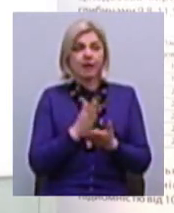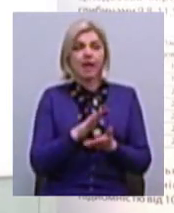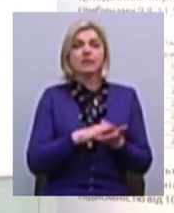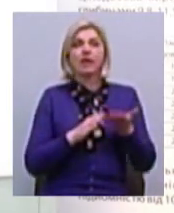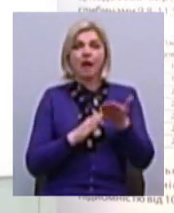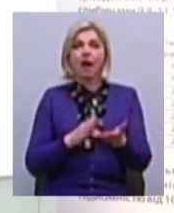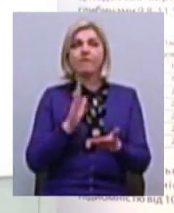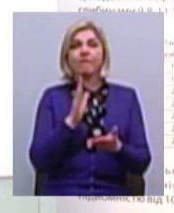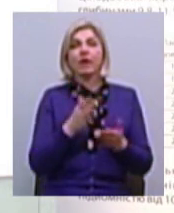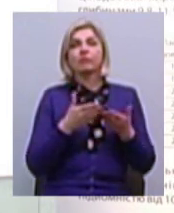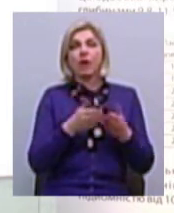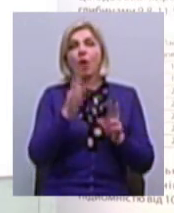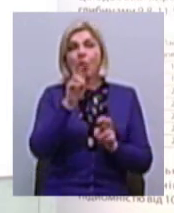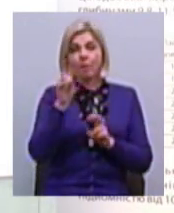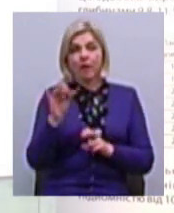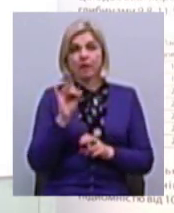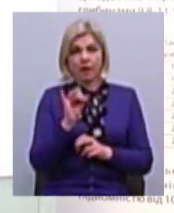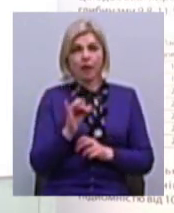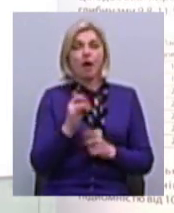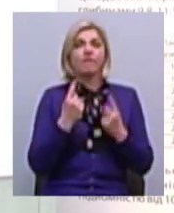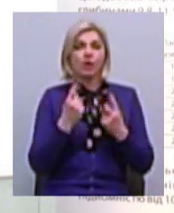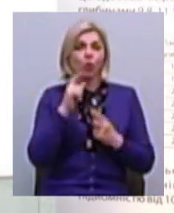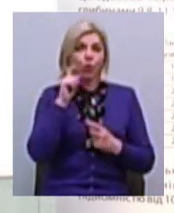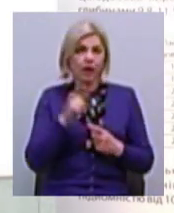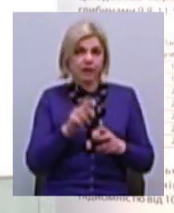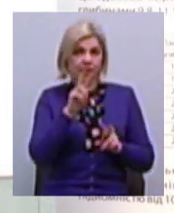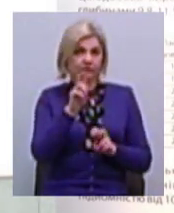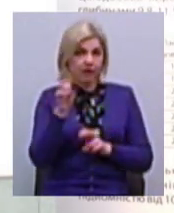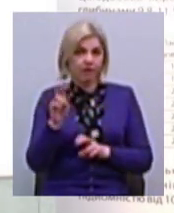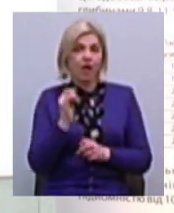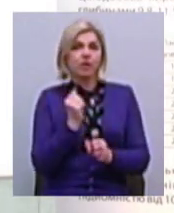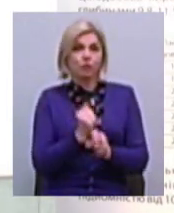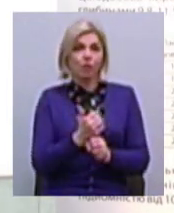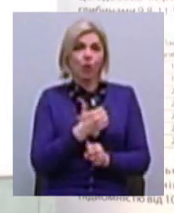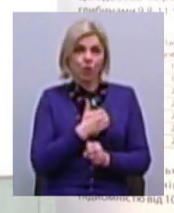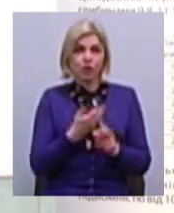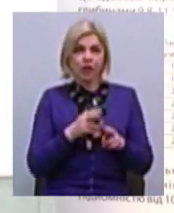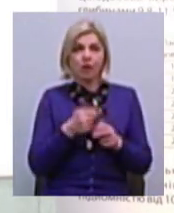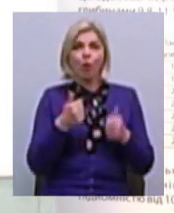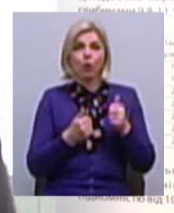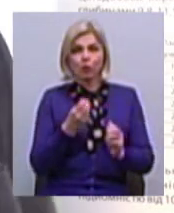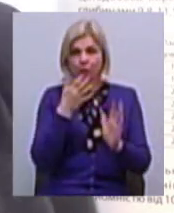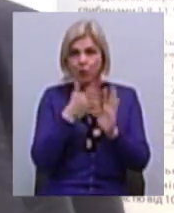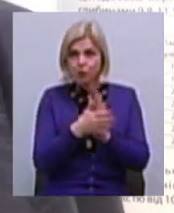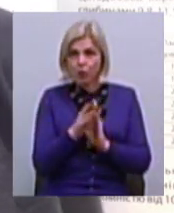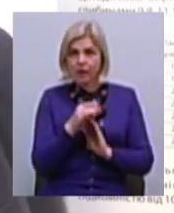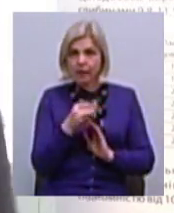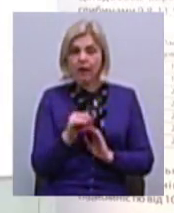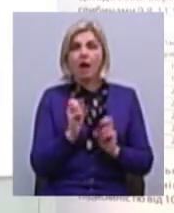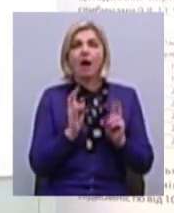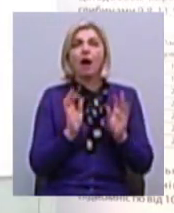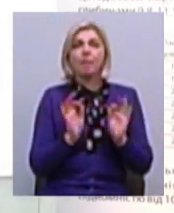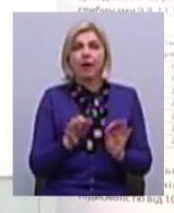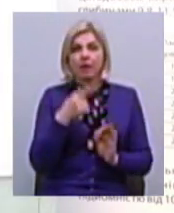компаній, є заявки великих українських компаній. Тому ми хочемо зробити ці умови максимально прозорі. Як правильно казав